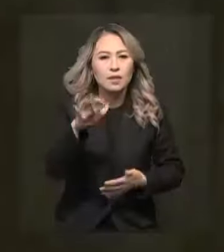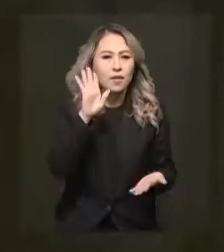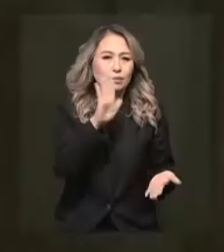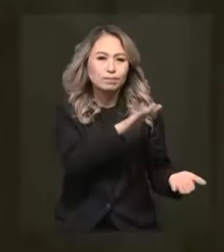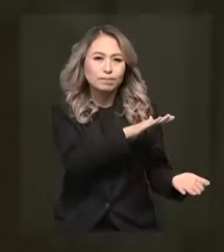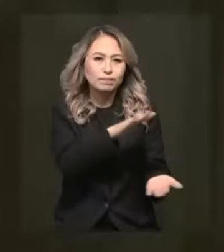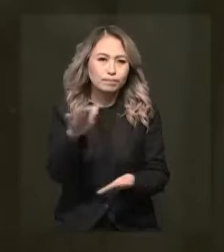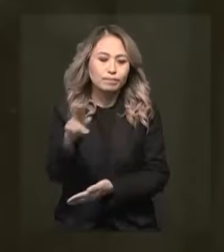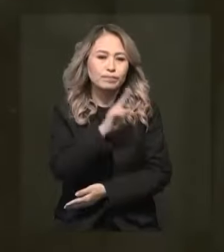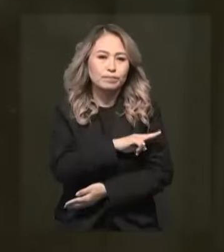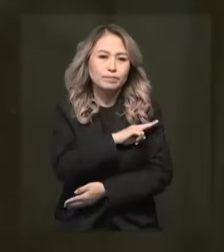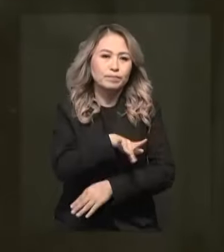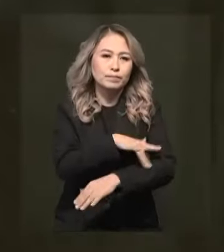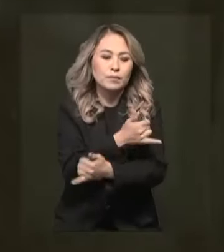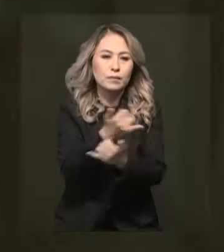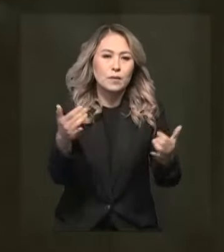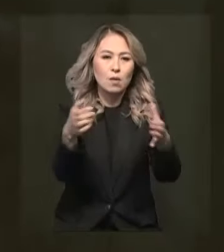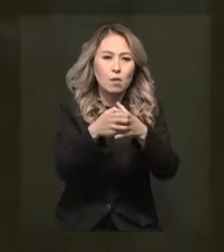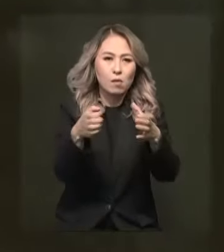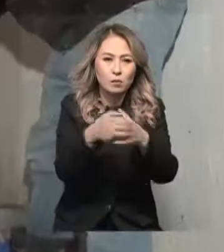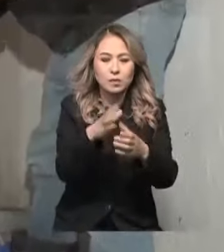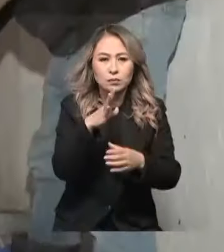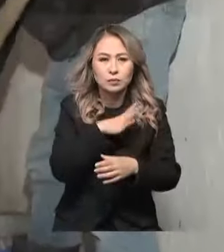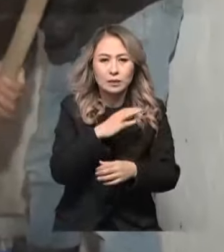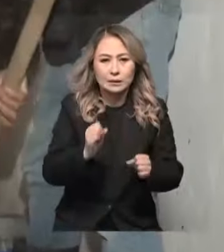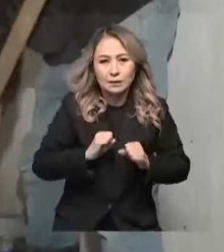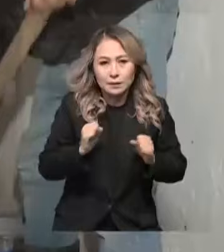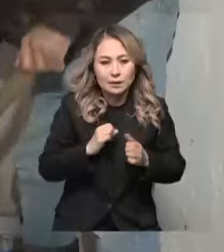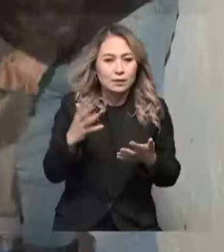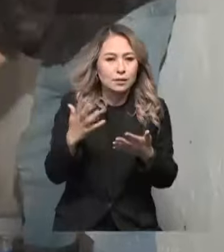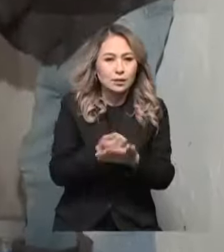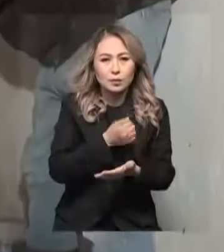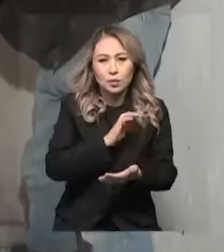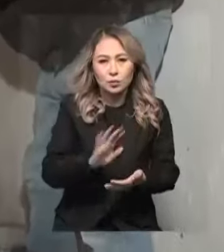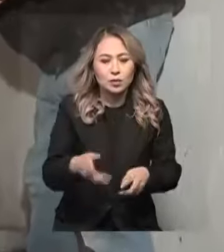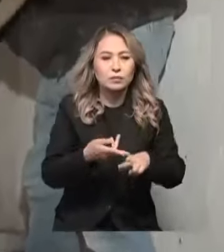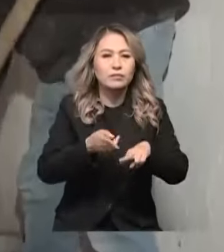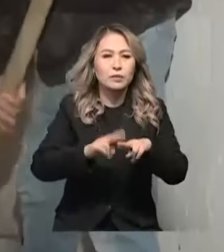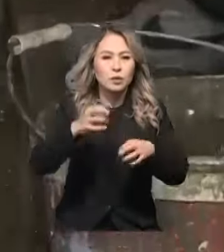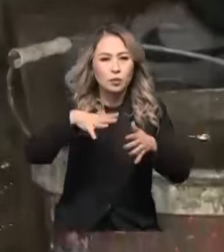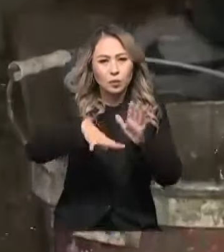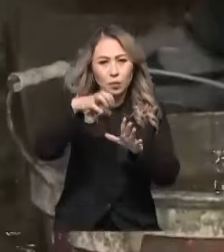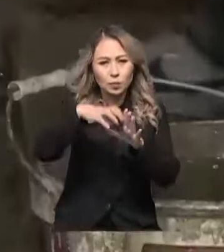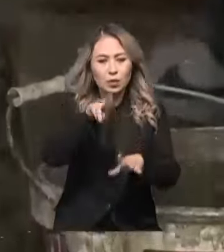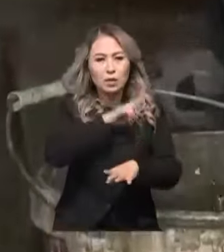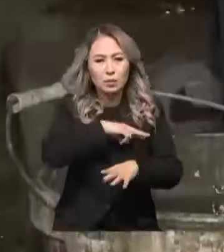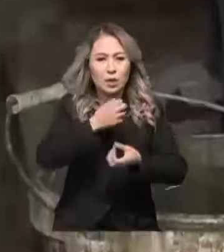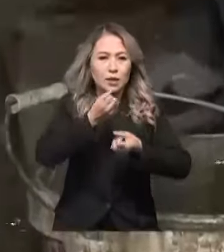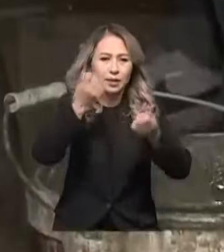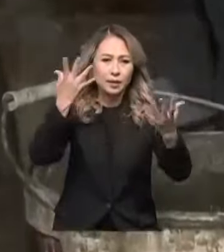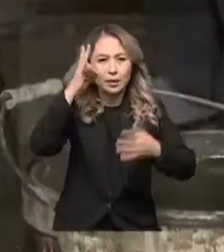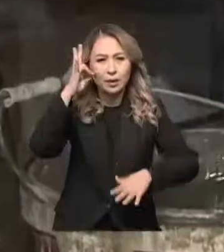жиналған. Қызмет көрсетуші компания мәселені шешуге қанша тырысқанымен нәтиже жоқ. Күні-түні су сорғызу жұмыстары жүргізілсе